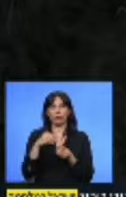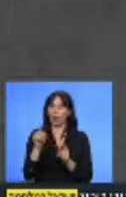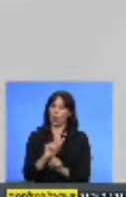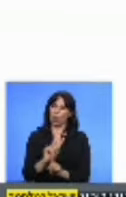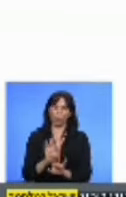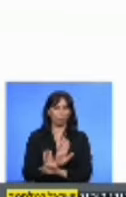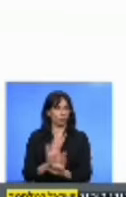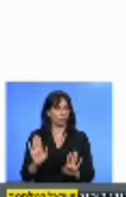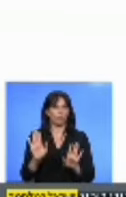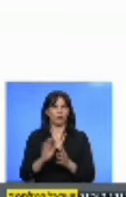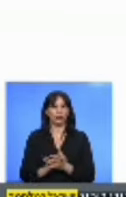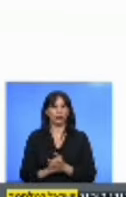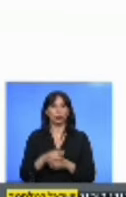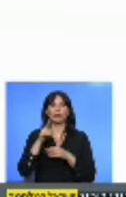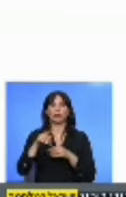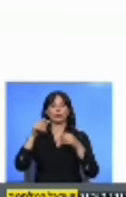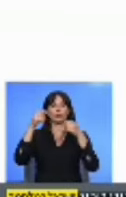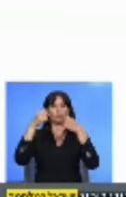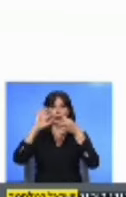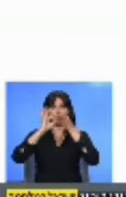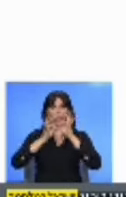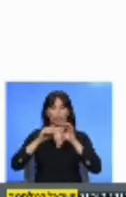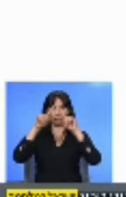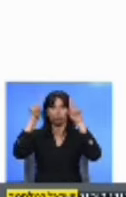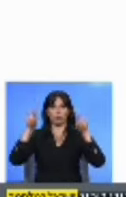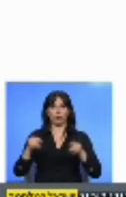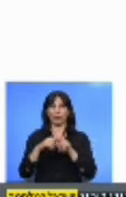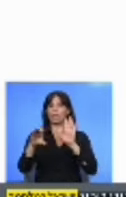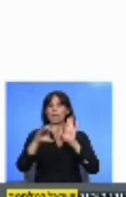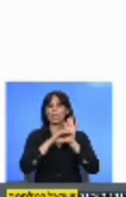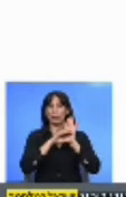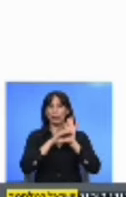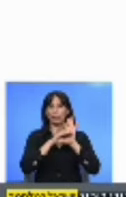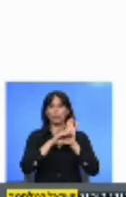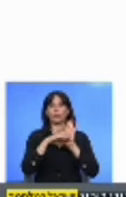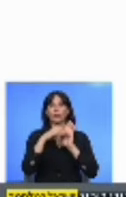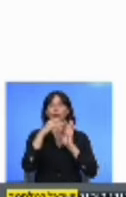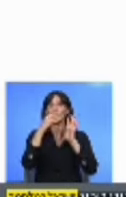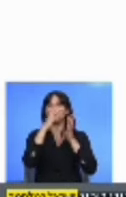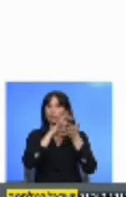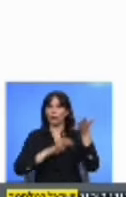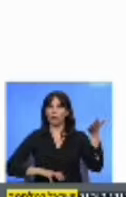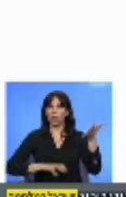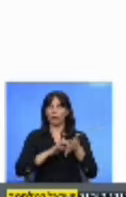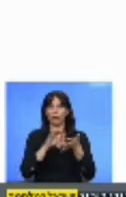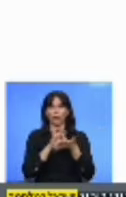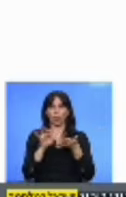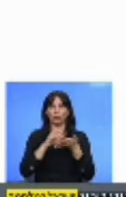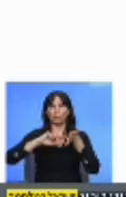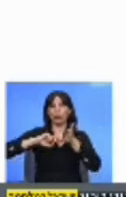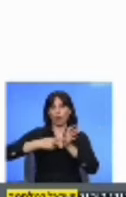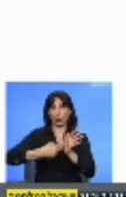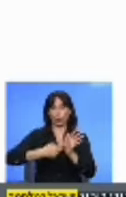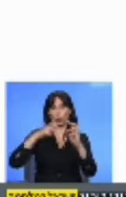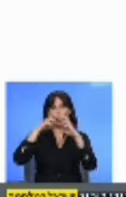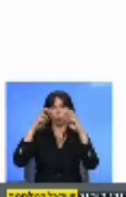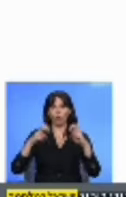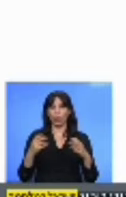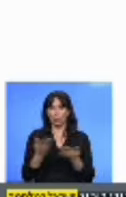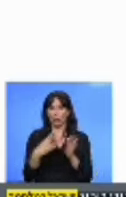אין מצב. הנה הדף הרשמי ובראשו סמל העמותה. ובמלל מפורטים בין השאר מטרות העמותה. וכך